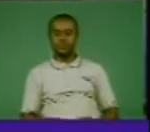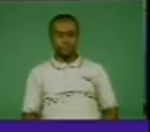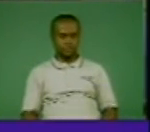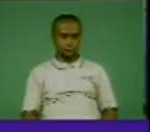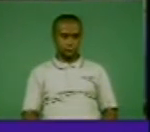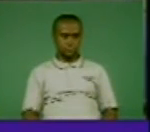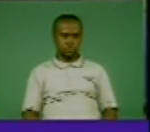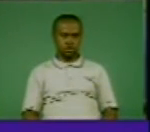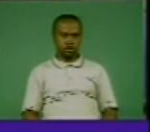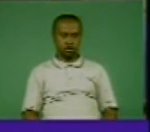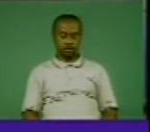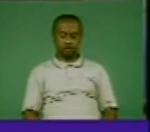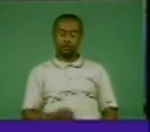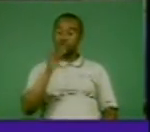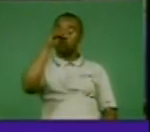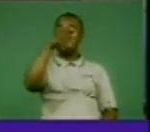Kura za ndio